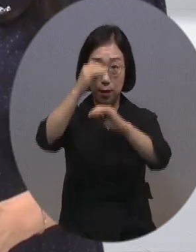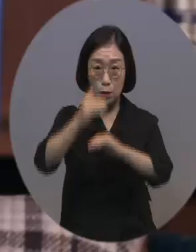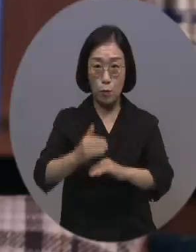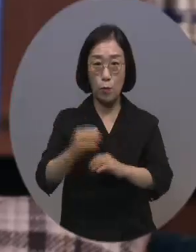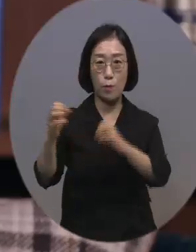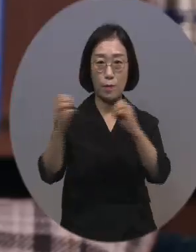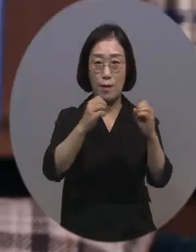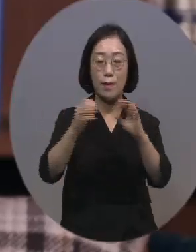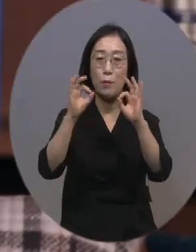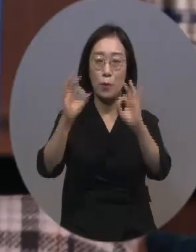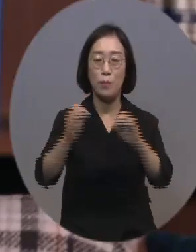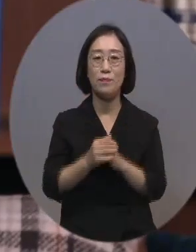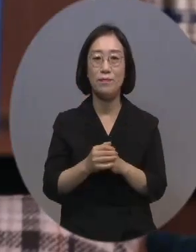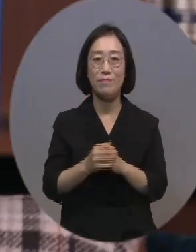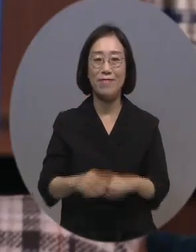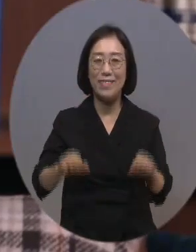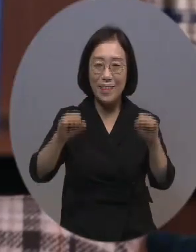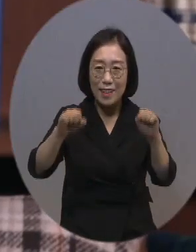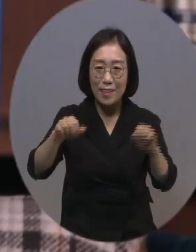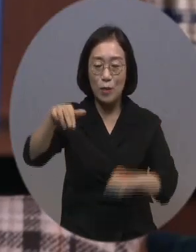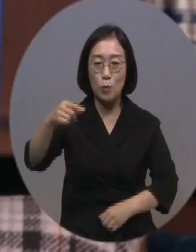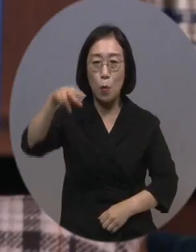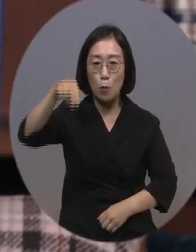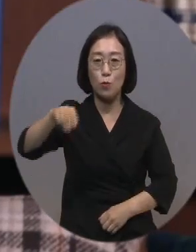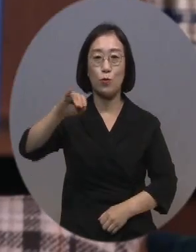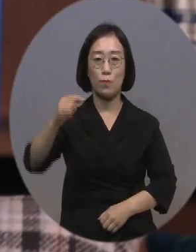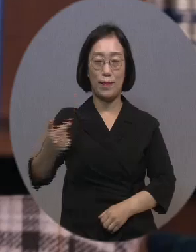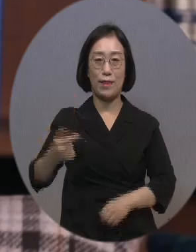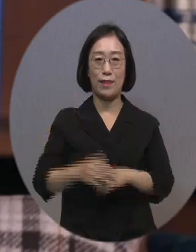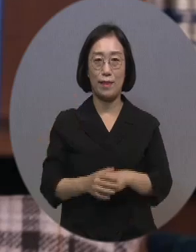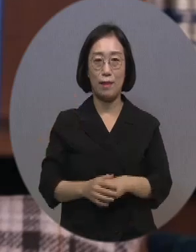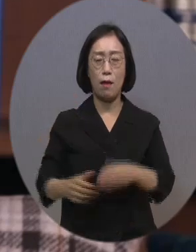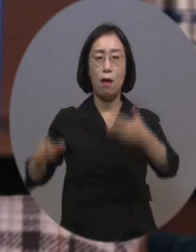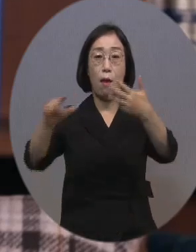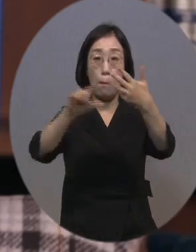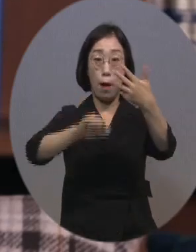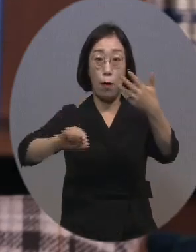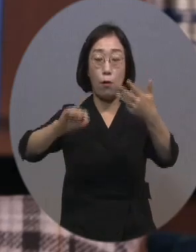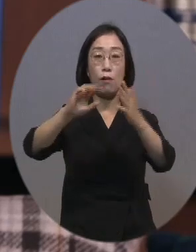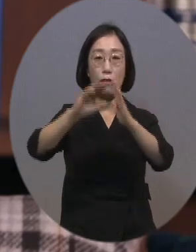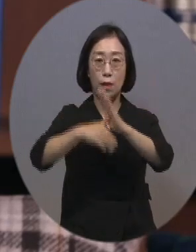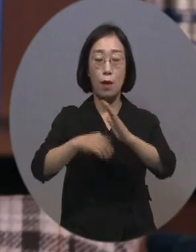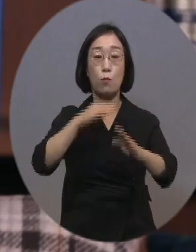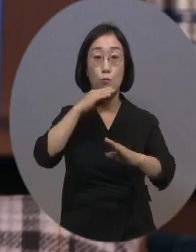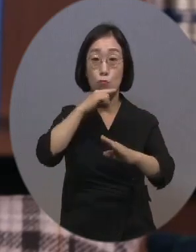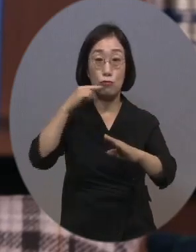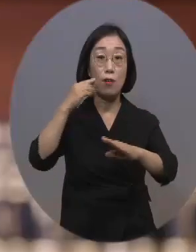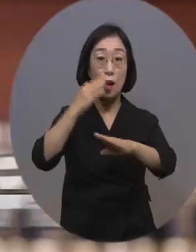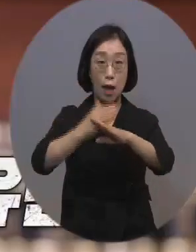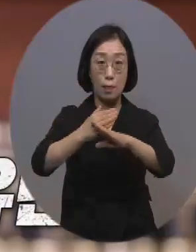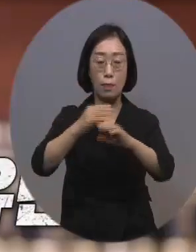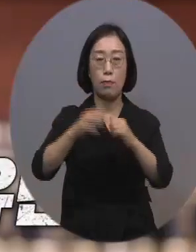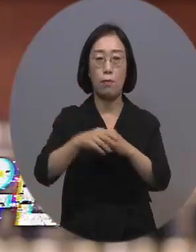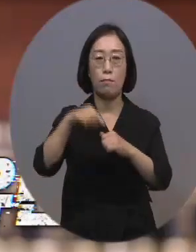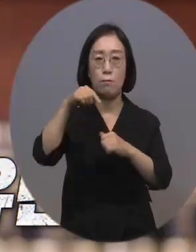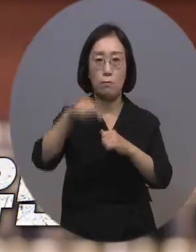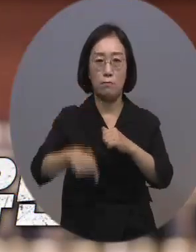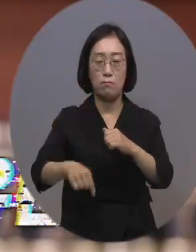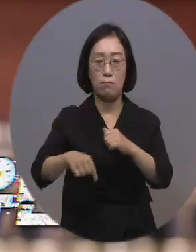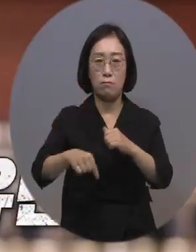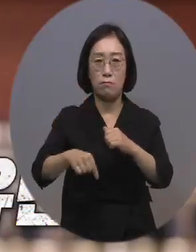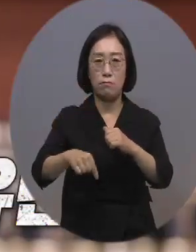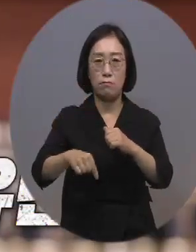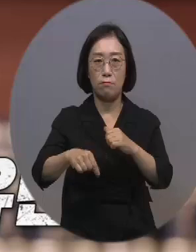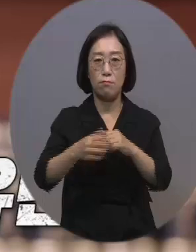나눠봅니다. 안녕하세요. 통일담담의 아나운서 조수빈입니다. 지난 8월이었습니다. 북한 정권에 의해서 강제 북송을